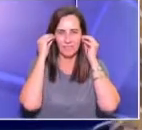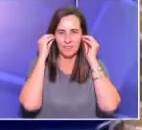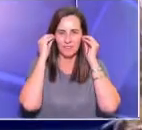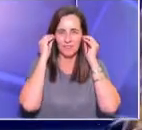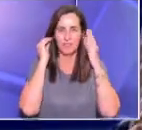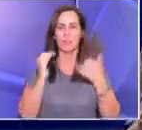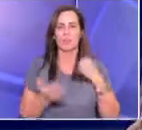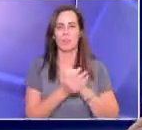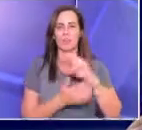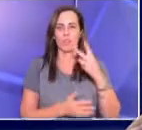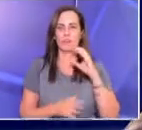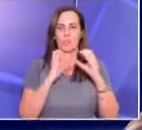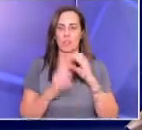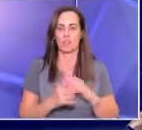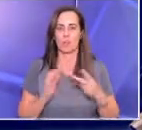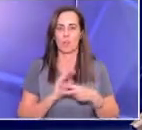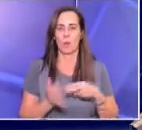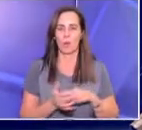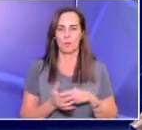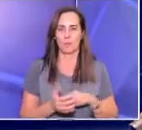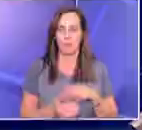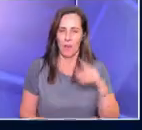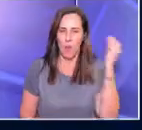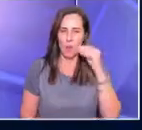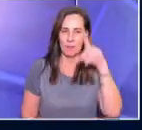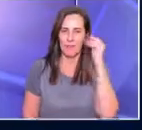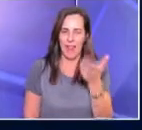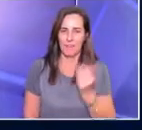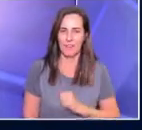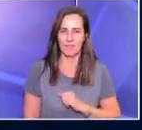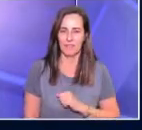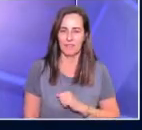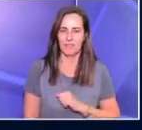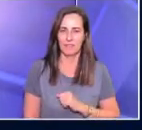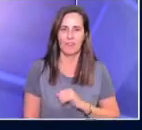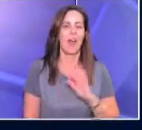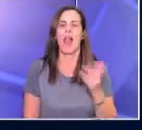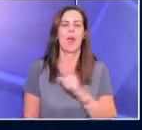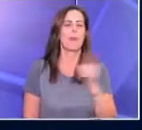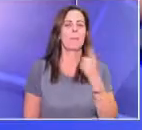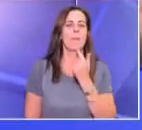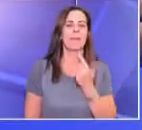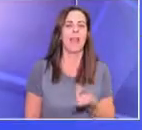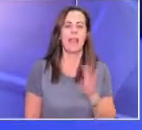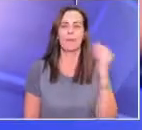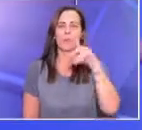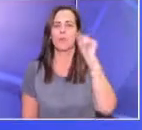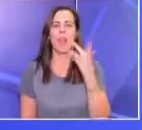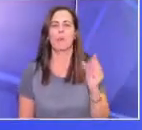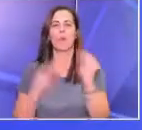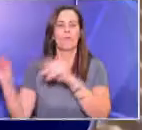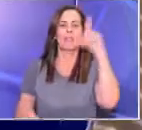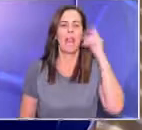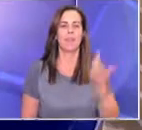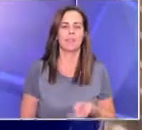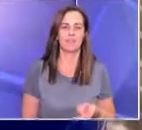ועכשיו אני סטודנטית לתואר שני בתקשורת פוליטית. את הרי לומדת בתל אביב. כן. אוקיי, למה את במגדל העמק אם את לומדת בתל אביב? למה את לא עוברת לתל